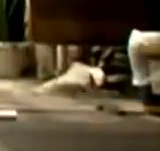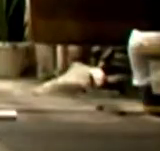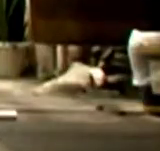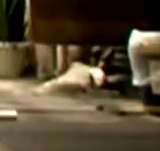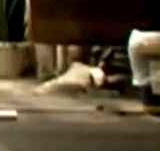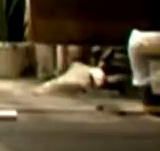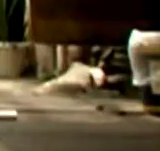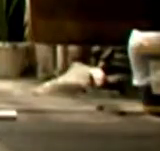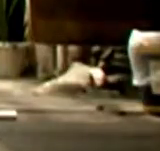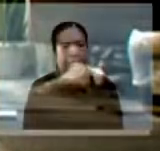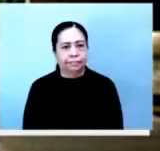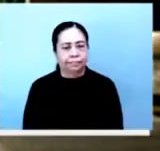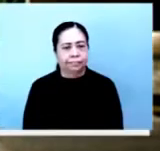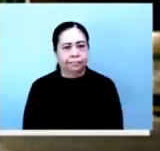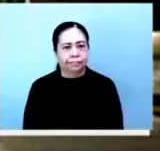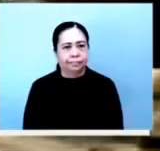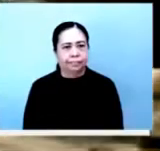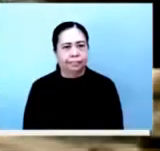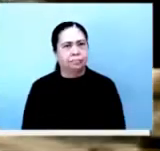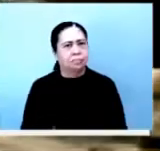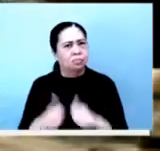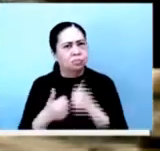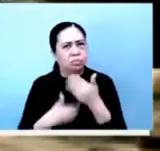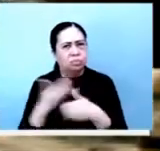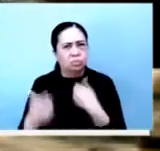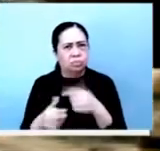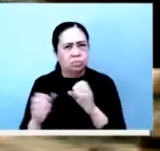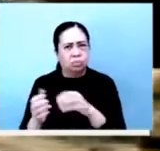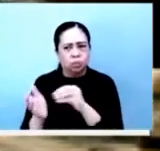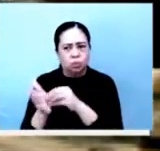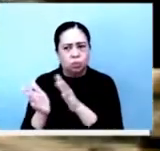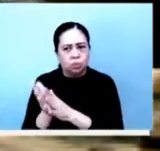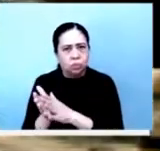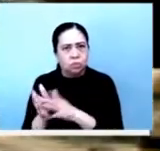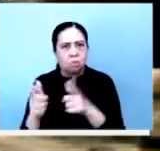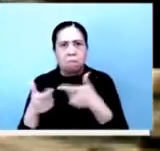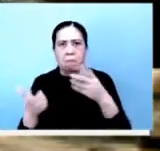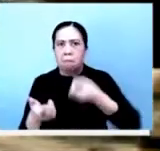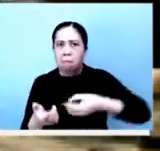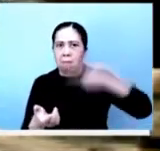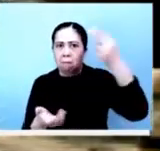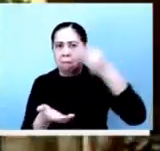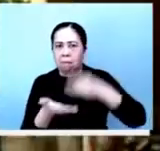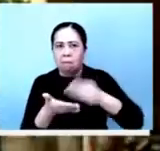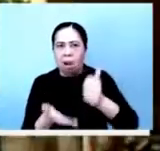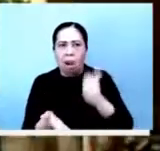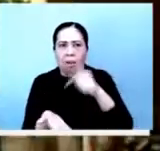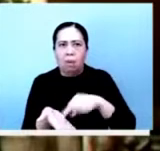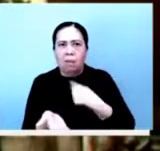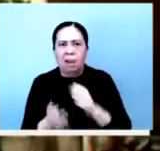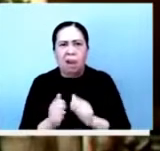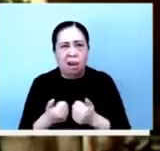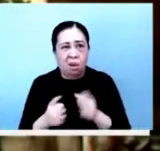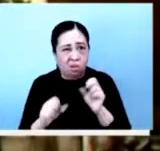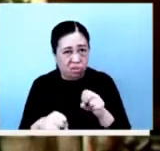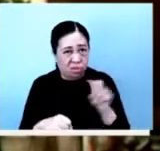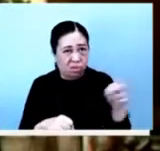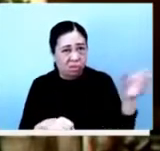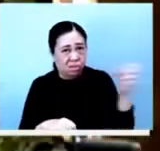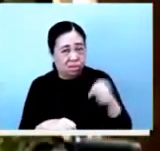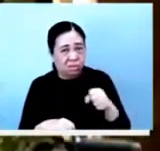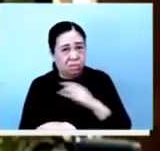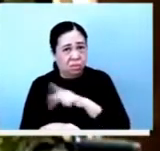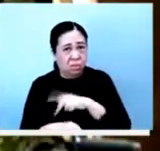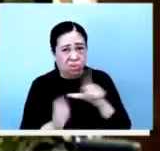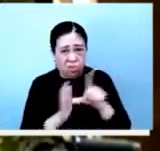Attorney, paano mo ba ang proseso ng demand letter kung may taong umutang sa'yo ng malaking halaga at ayaw magbayad? Kailangan ko po bang kumuha ng personal